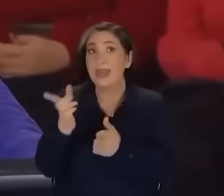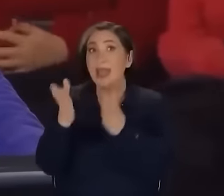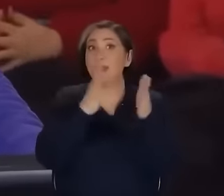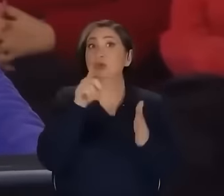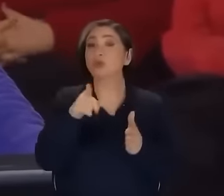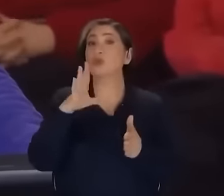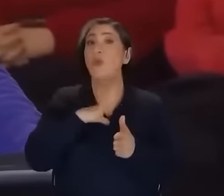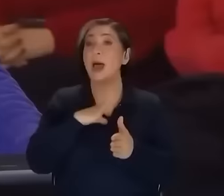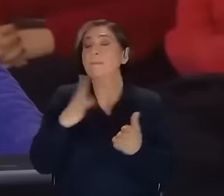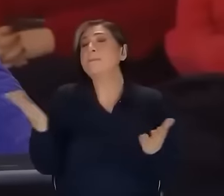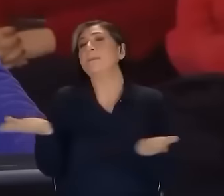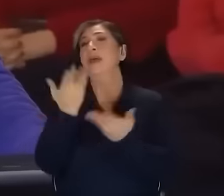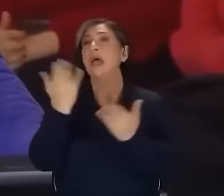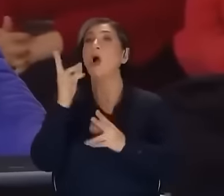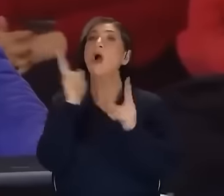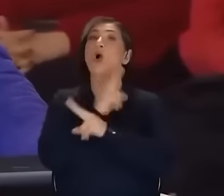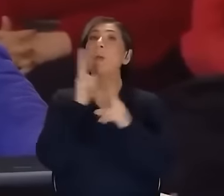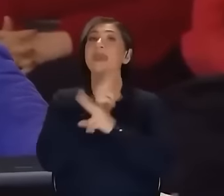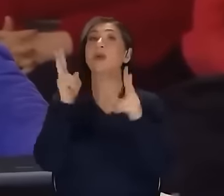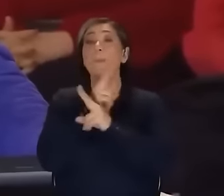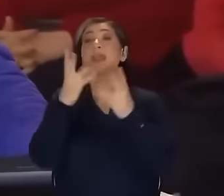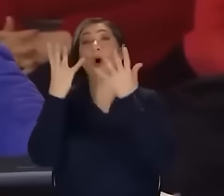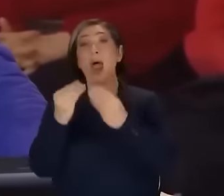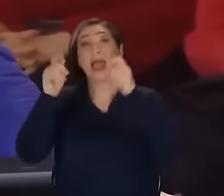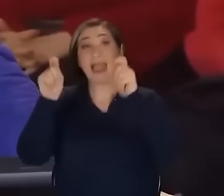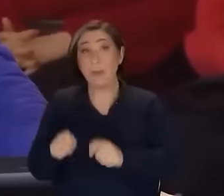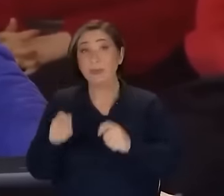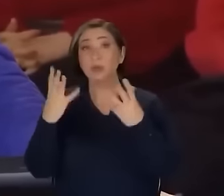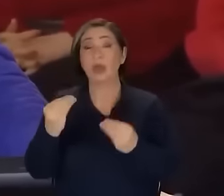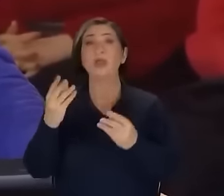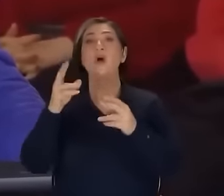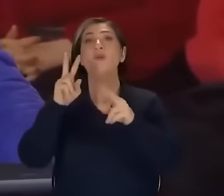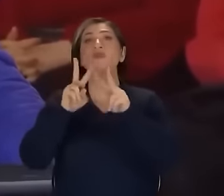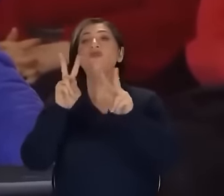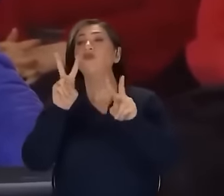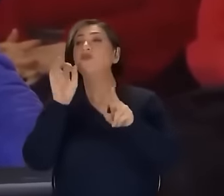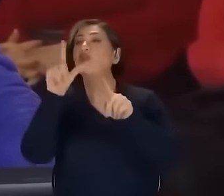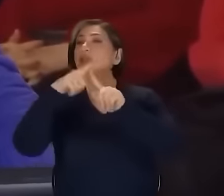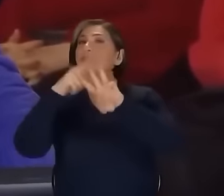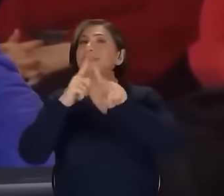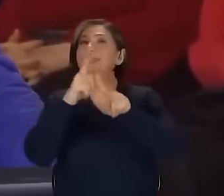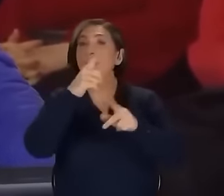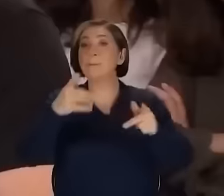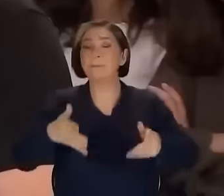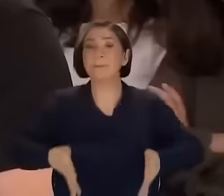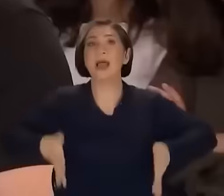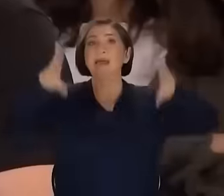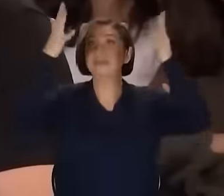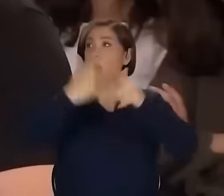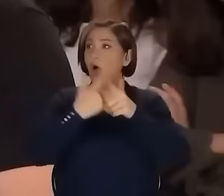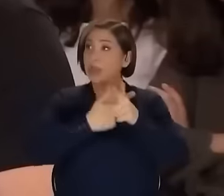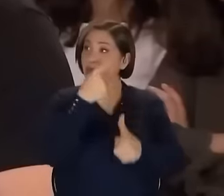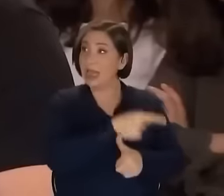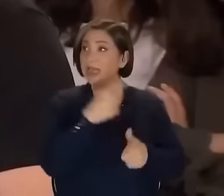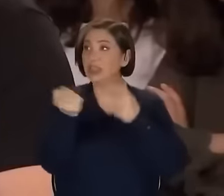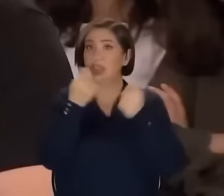da şu var. Yani mesela komedi olarak yapılmış olan işte meşhur Walter Matthau'nun Plaza Oteli